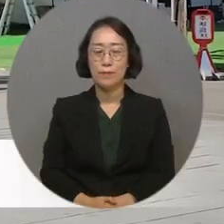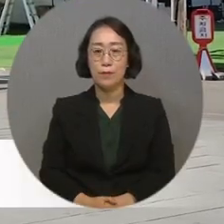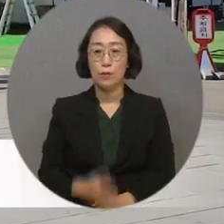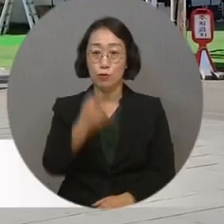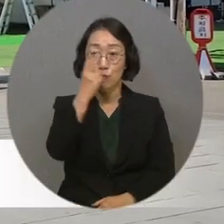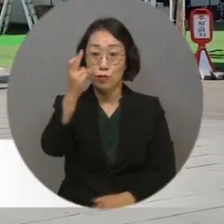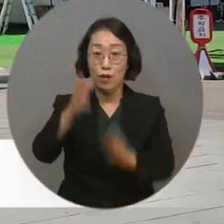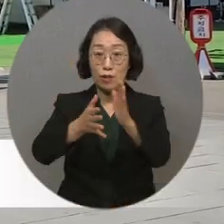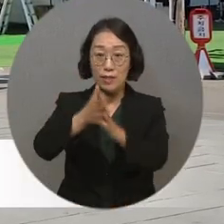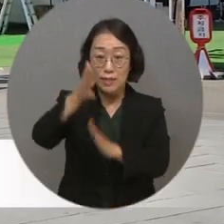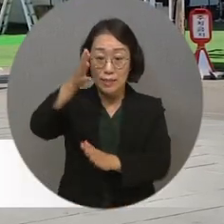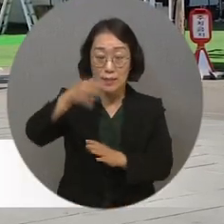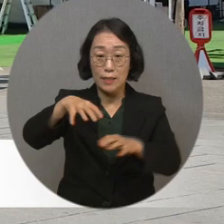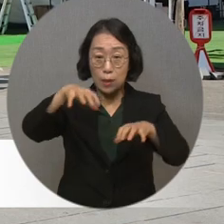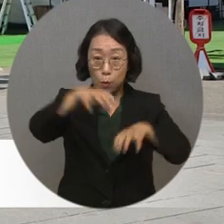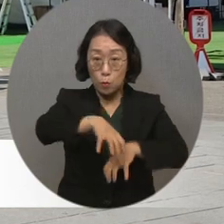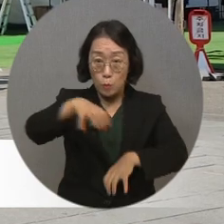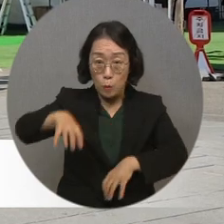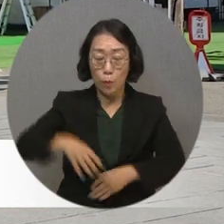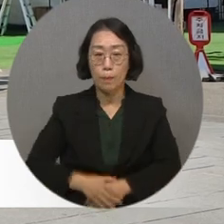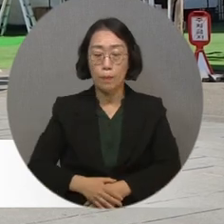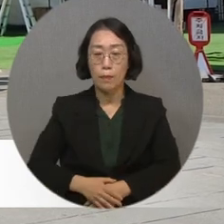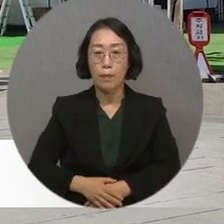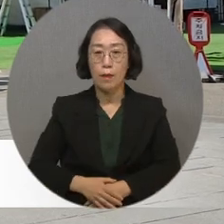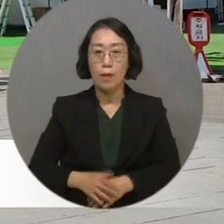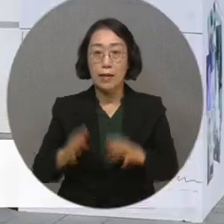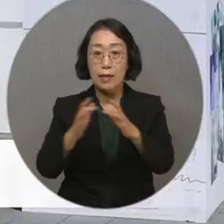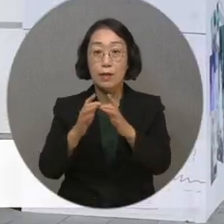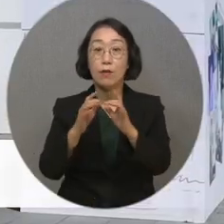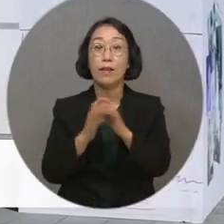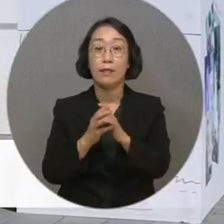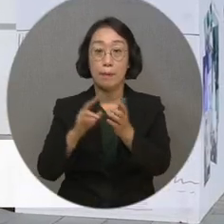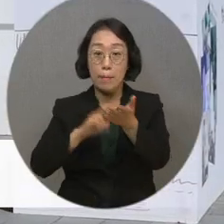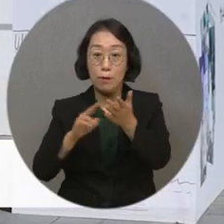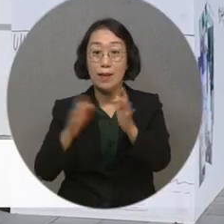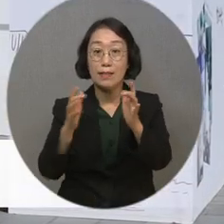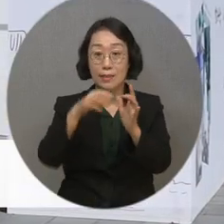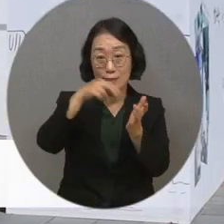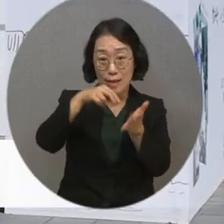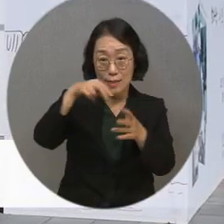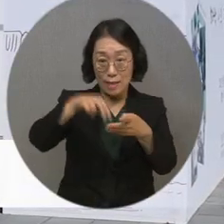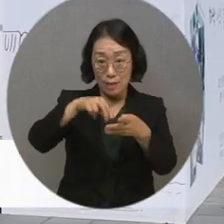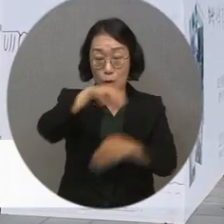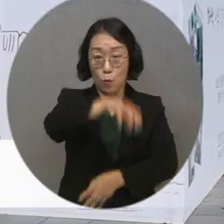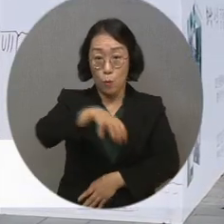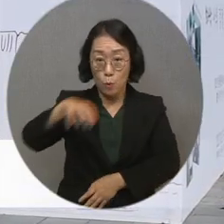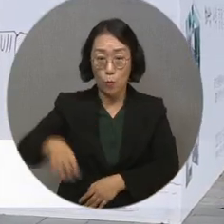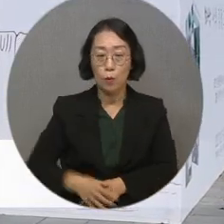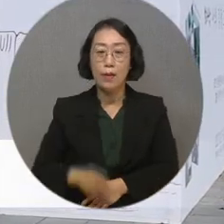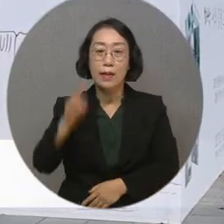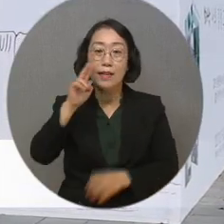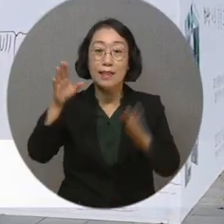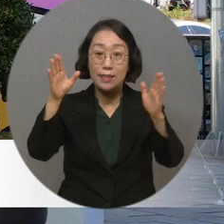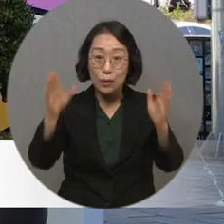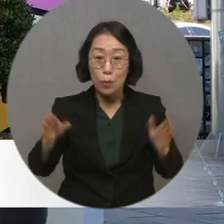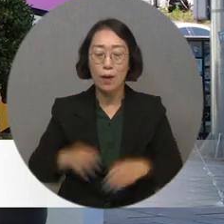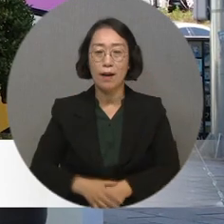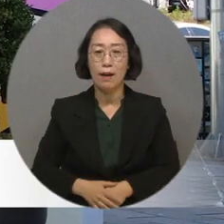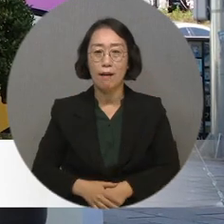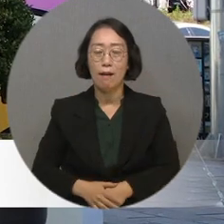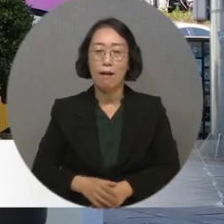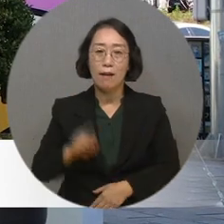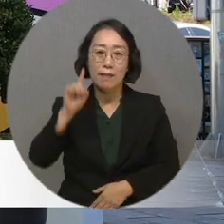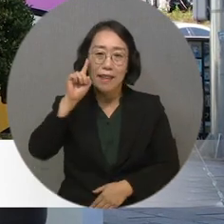순천시 시민로와 순천글로벌 웹툰센터 일원에서 지난 27일부터 28일까지 이틀간